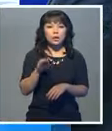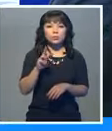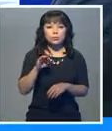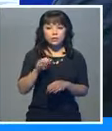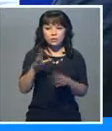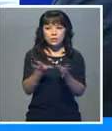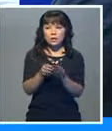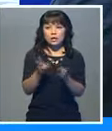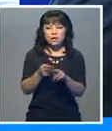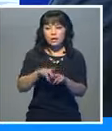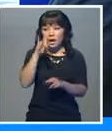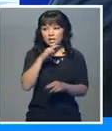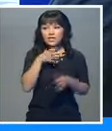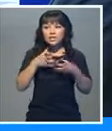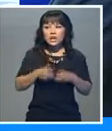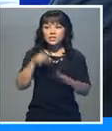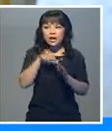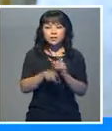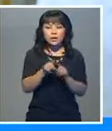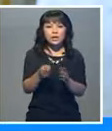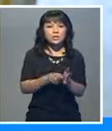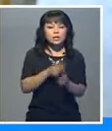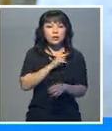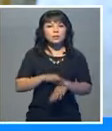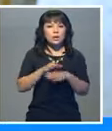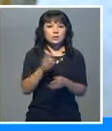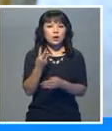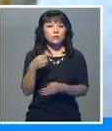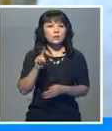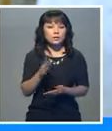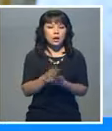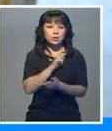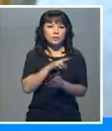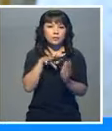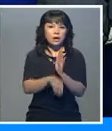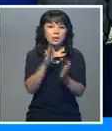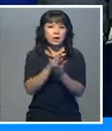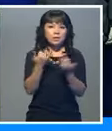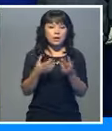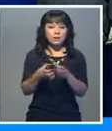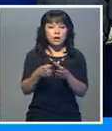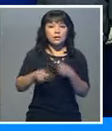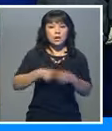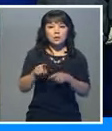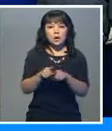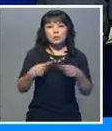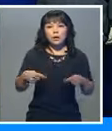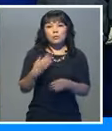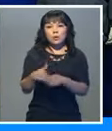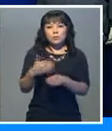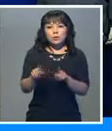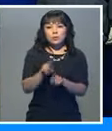Мұстафиндер Қазақстан көмір шахтасының нөмір үшінші бөлімшесінде жұмыс істейді. Ал ең үлкендері Қайрат болса, Арман, Айтбек сынды ізбасарлармен басқа